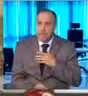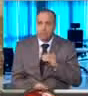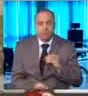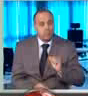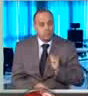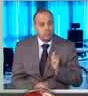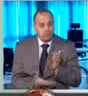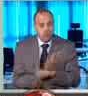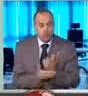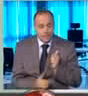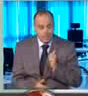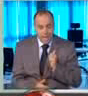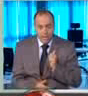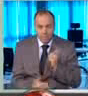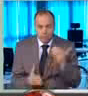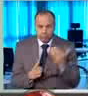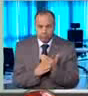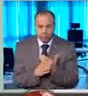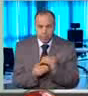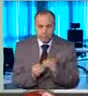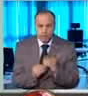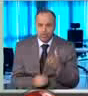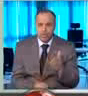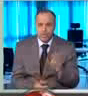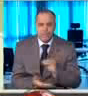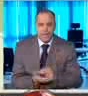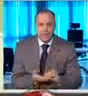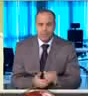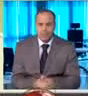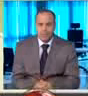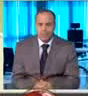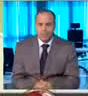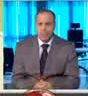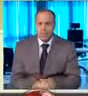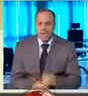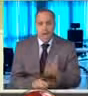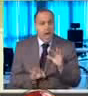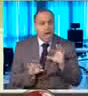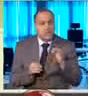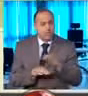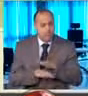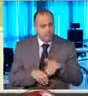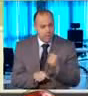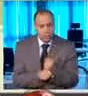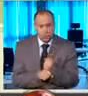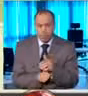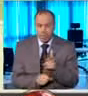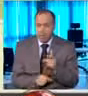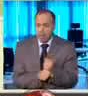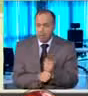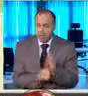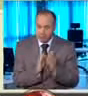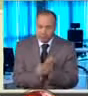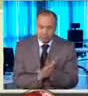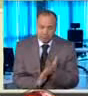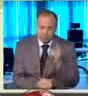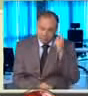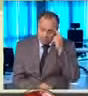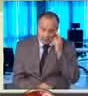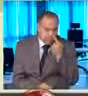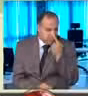خاصة اصطدمت بعدة إشكاليات إدارية. متخرجة لي 10 سنين ما لقيناش خدمة، وليت